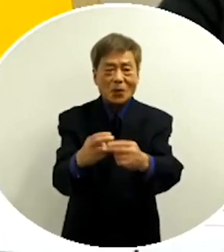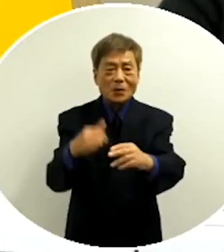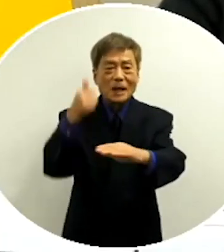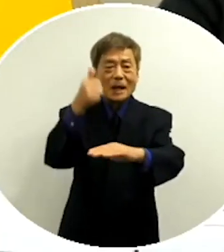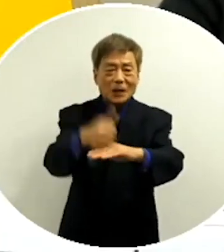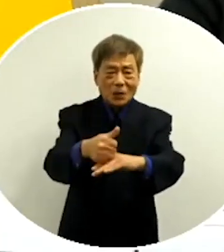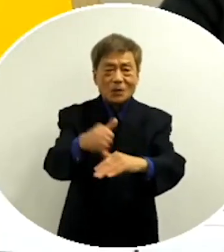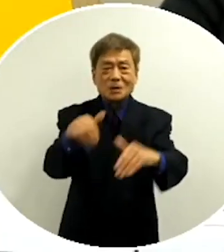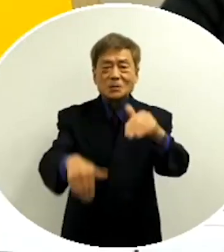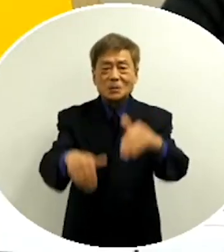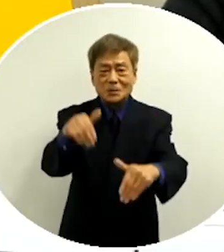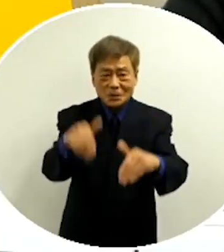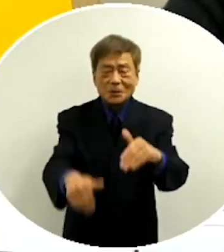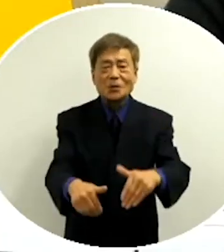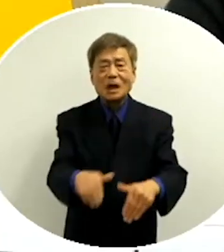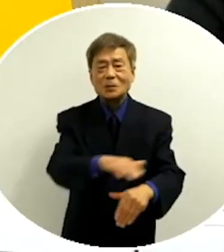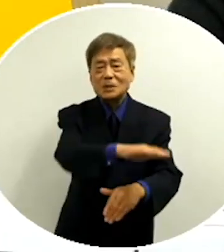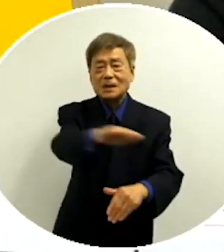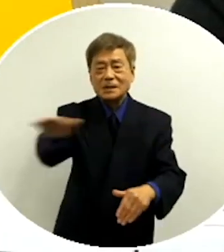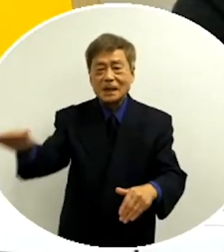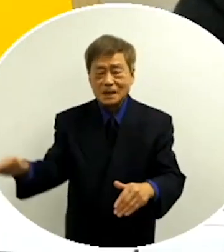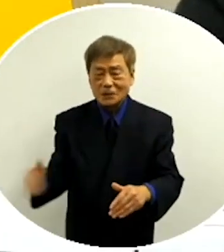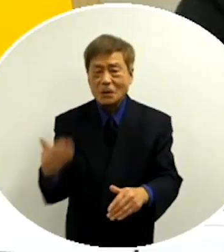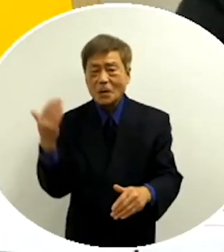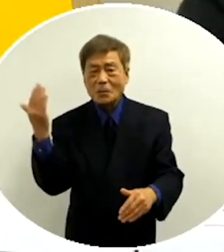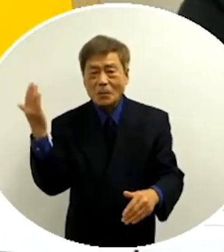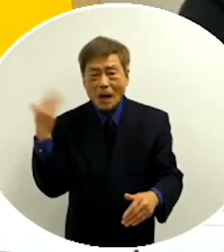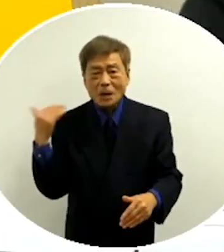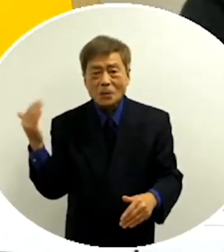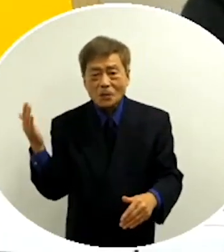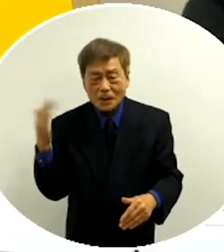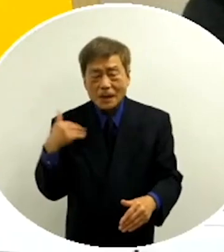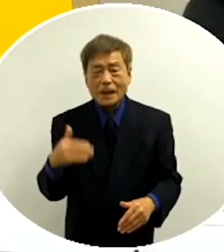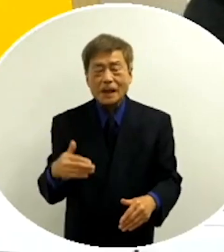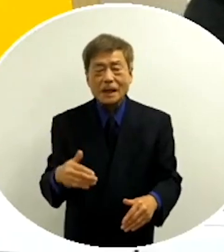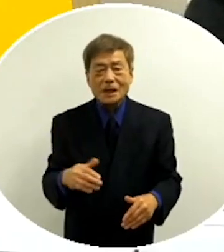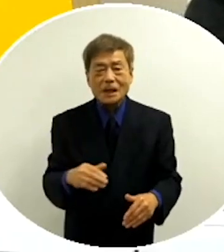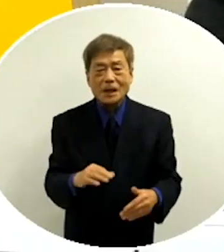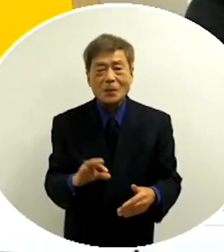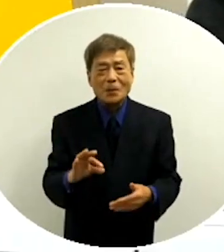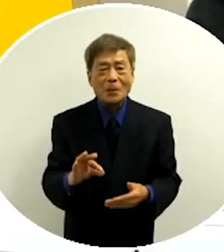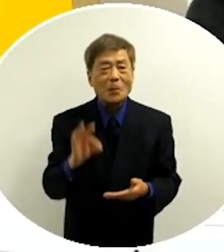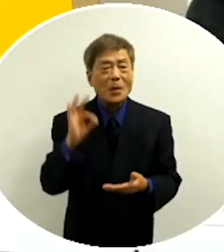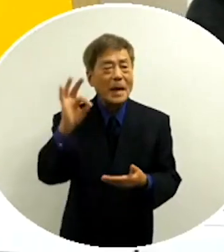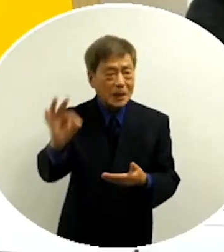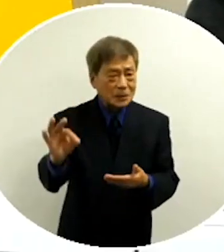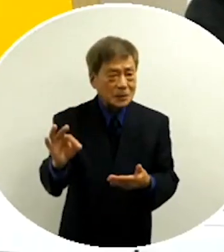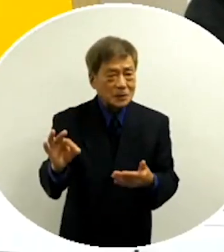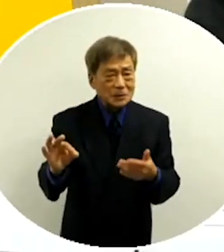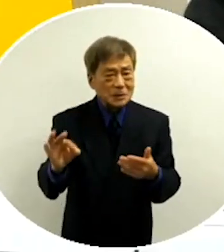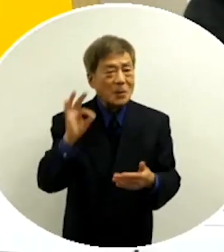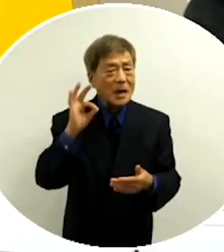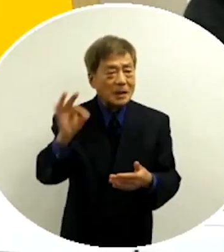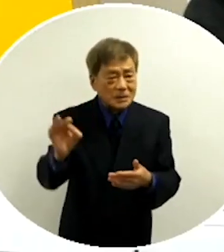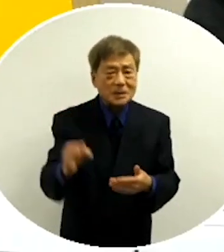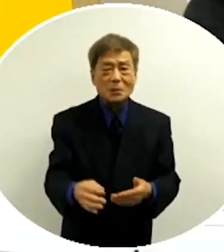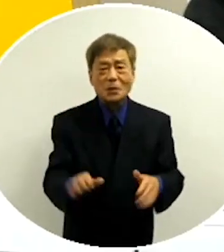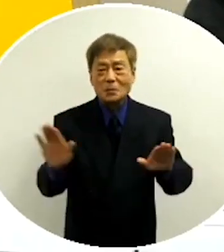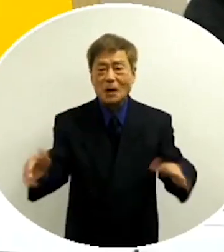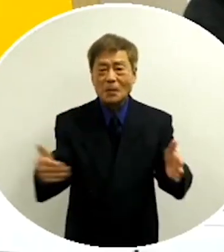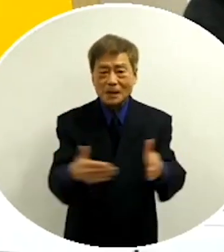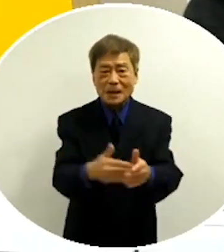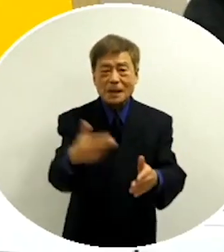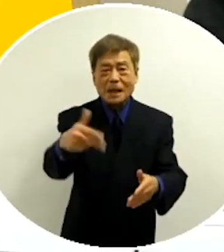教育当院パートナーズ皆様には事前にメールにて御意見御質問を受け付け総数700円以上